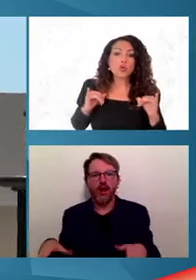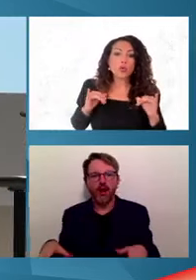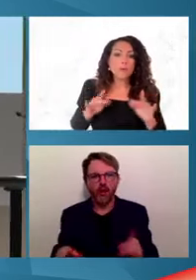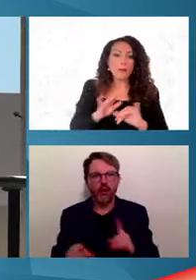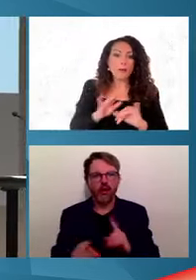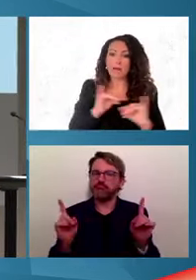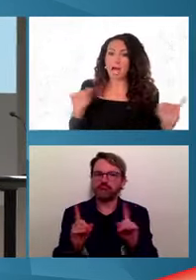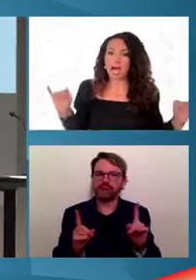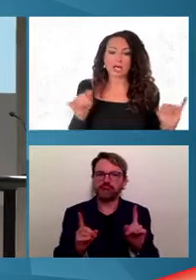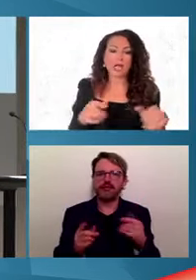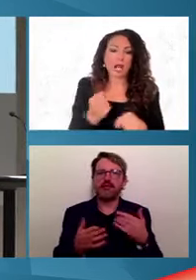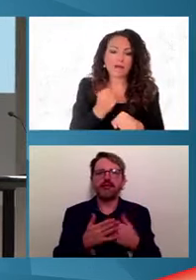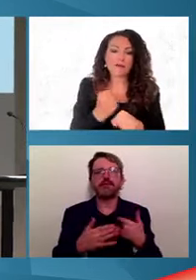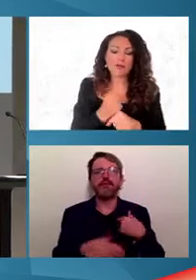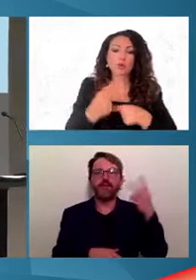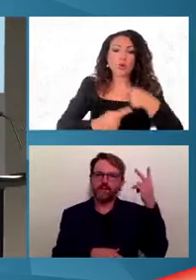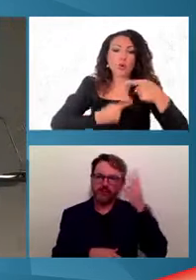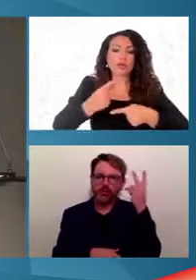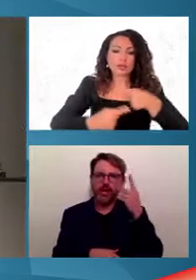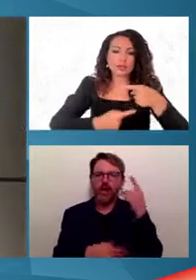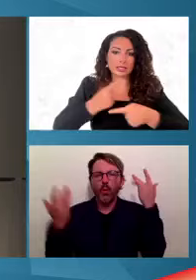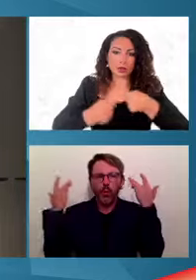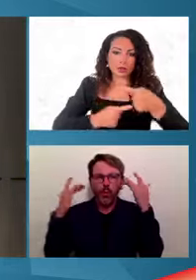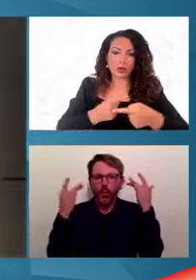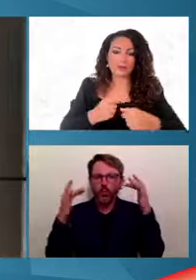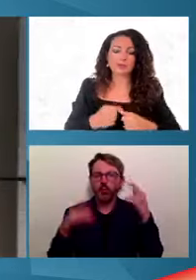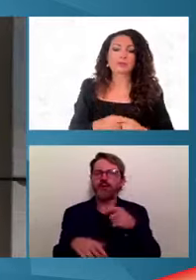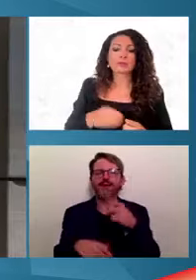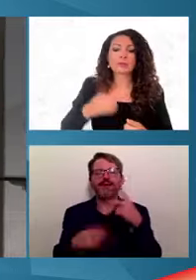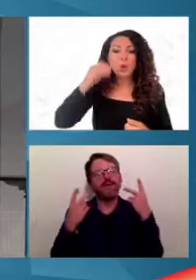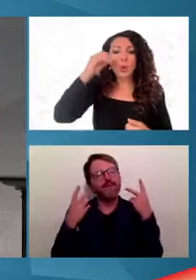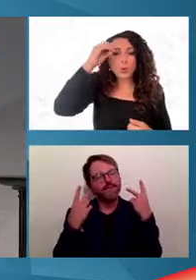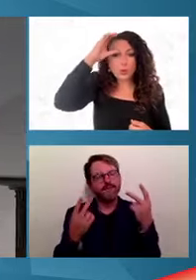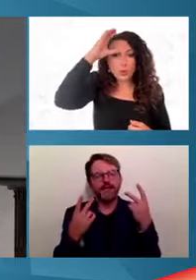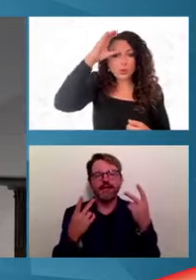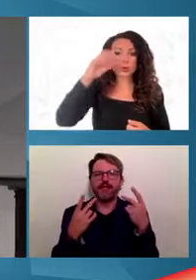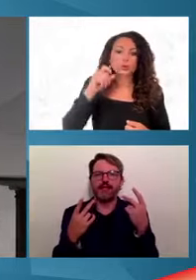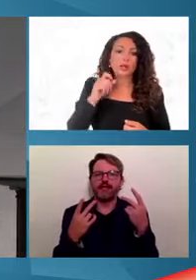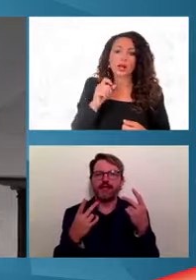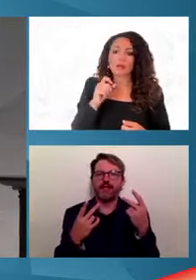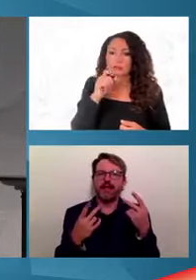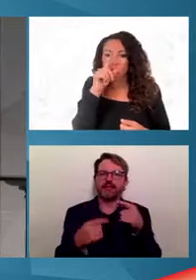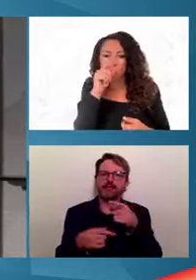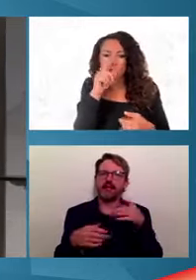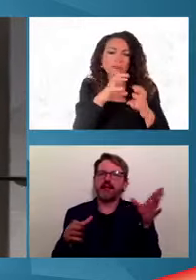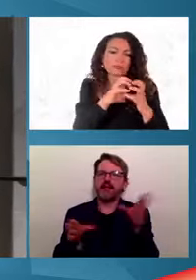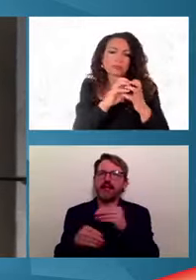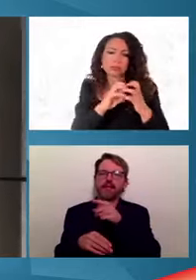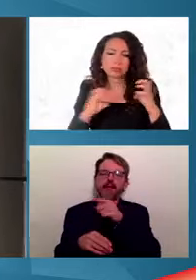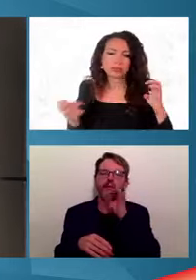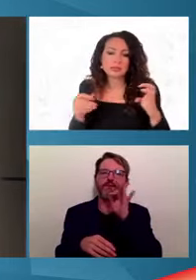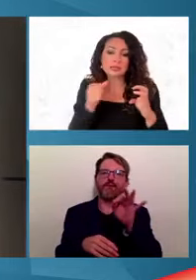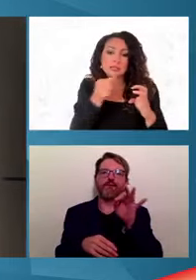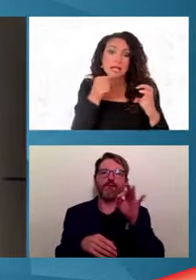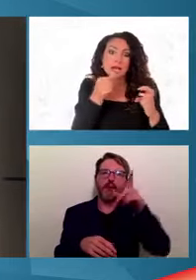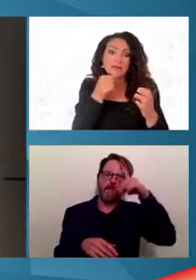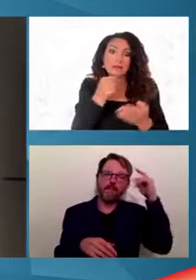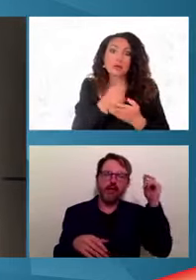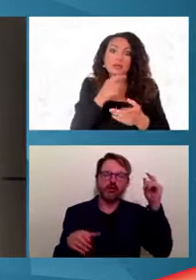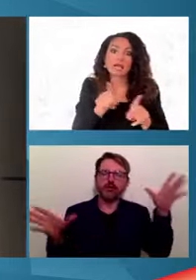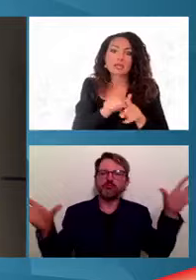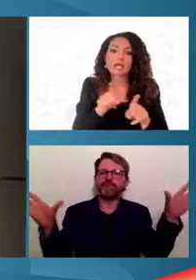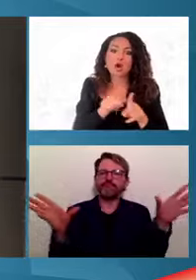serve a farci socializzare. Quindi appena si è potuto abbiamo, appunto all'insegna del